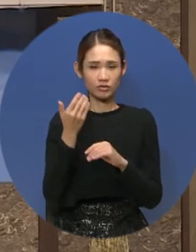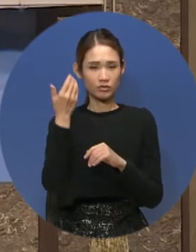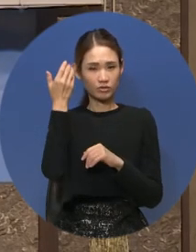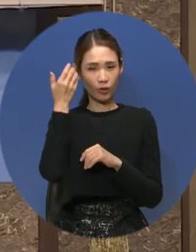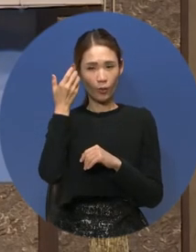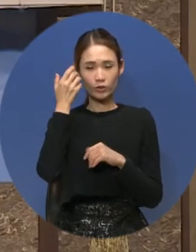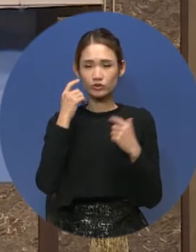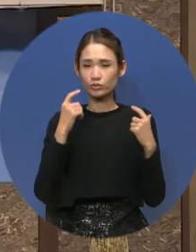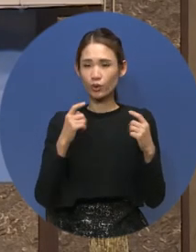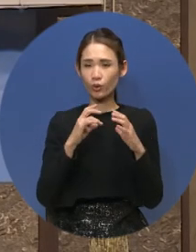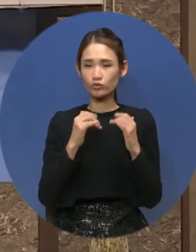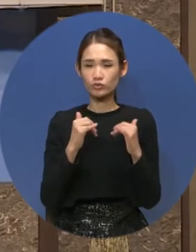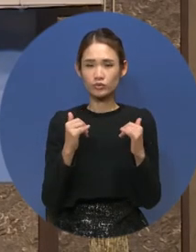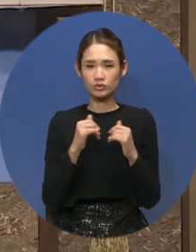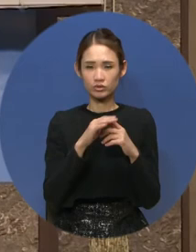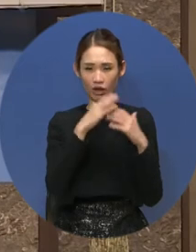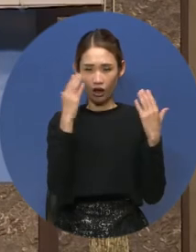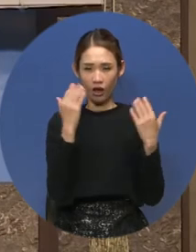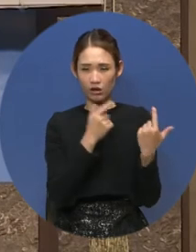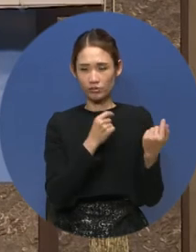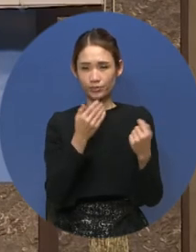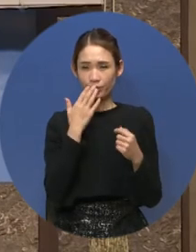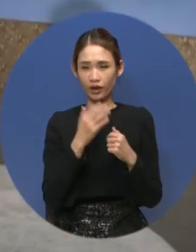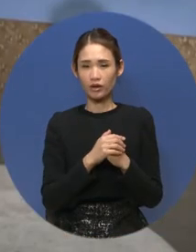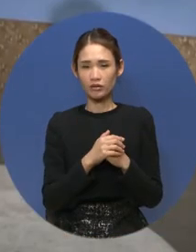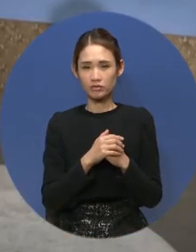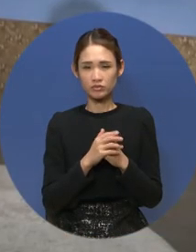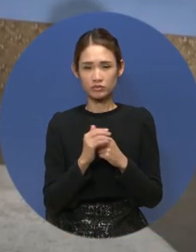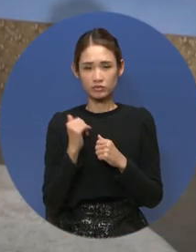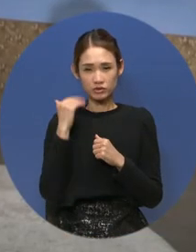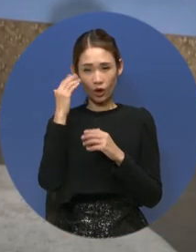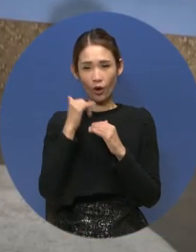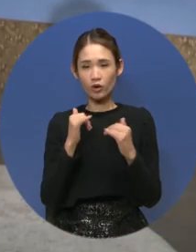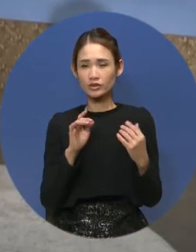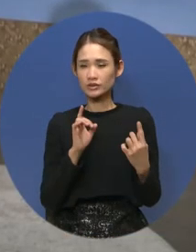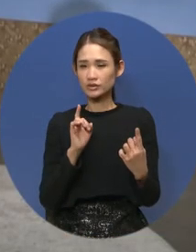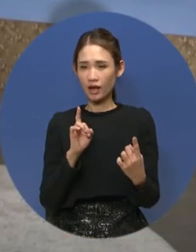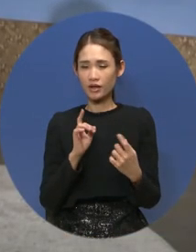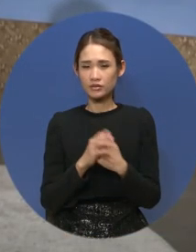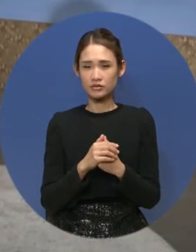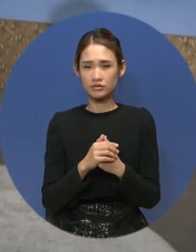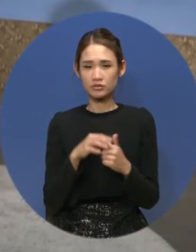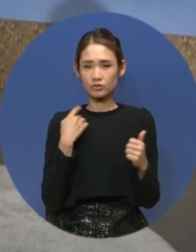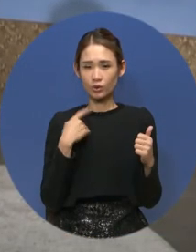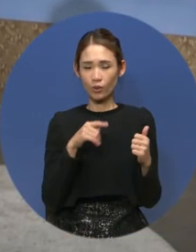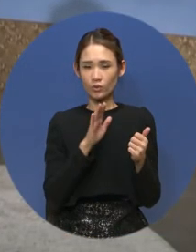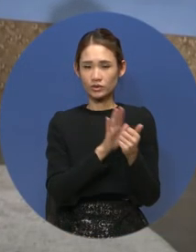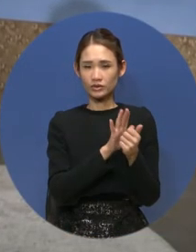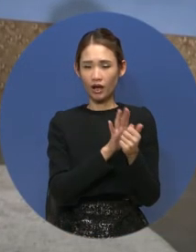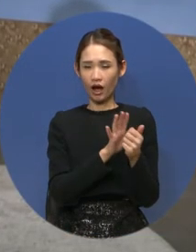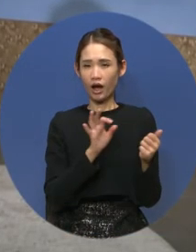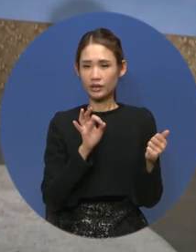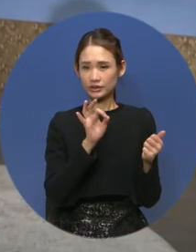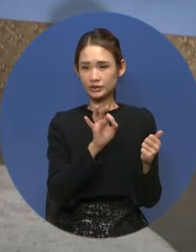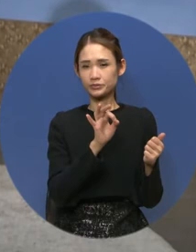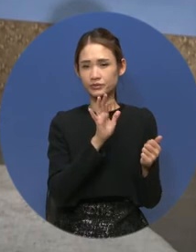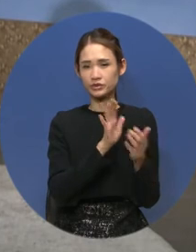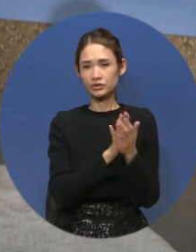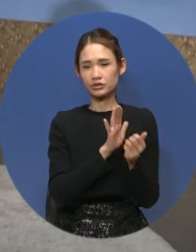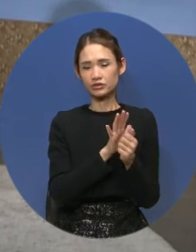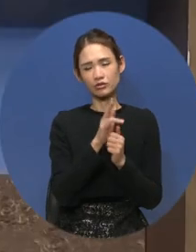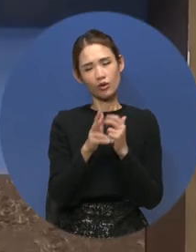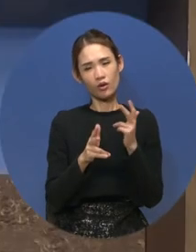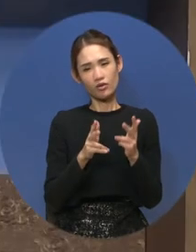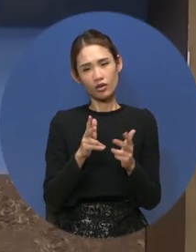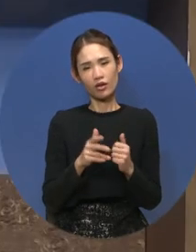우리 영등포 구민이면 모두 가능합니다. 아, 성인을 대상으로 한 네. 그 교육 장학금 네. 지원 사업이네요. 네.